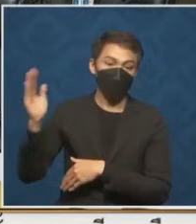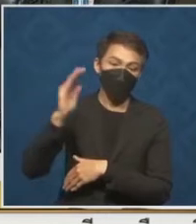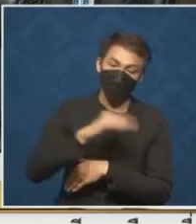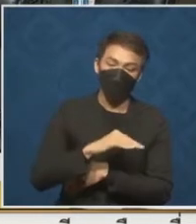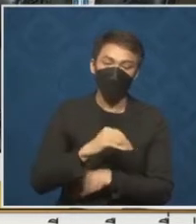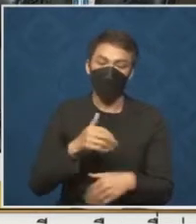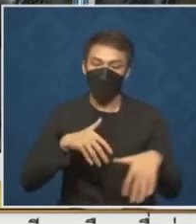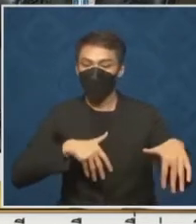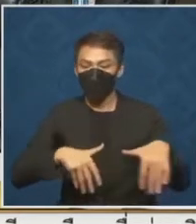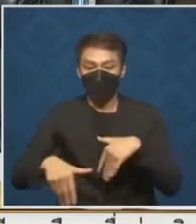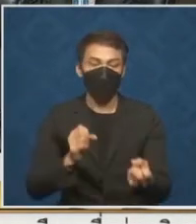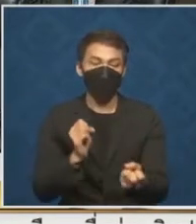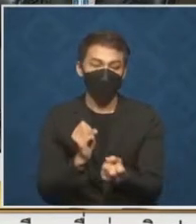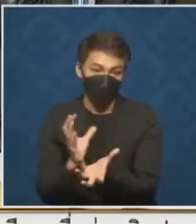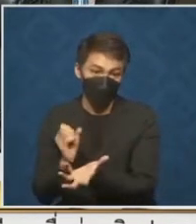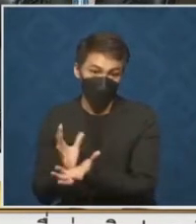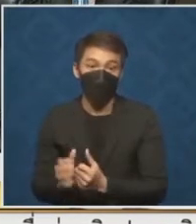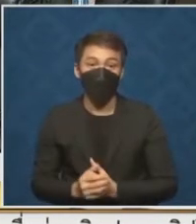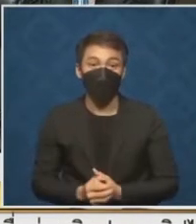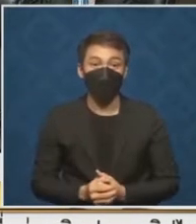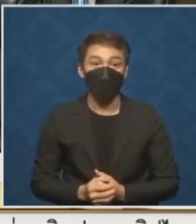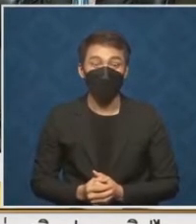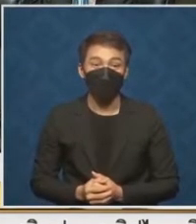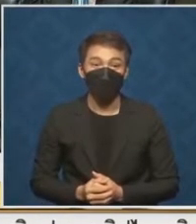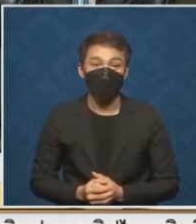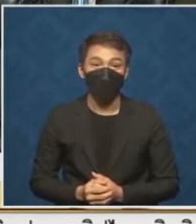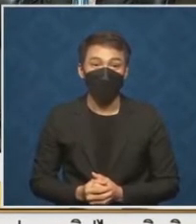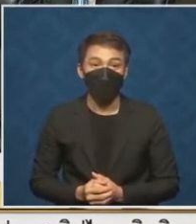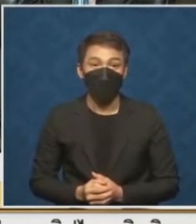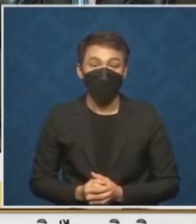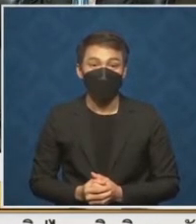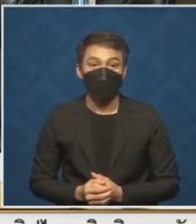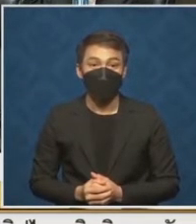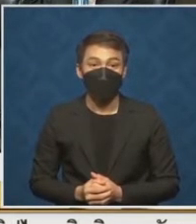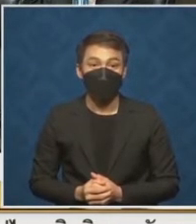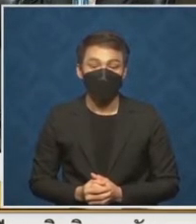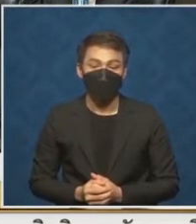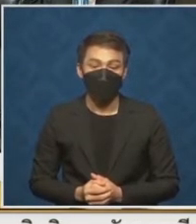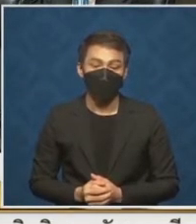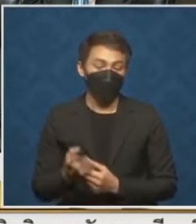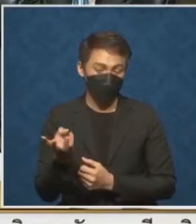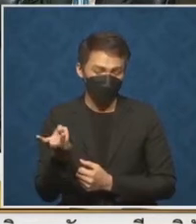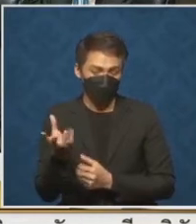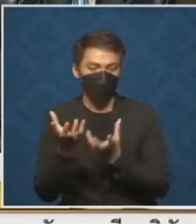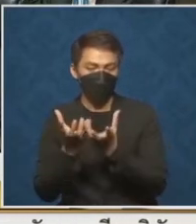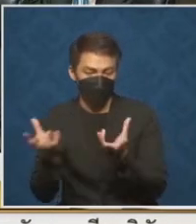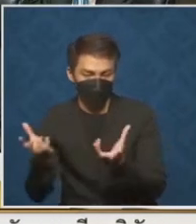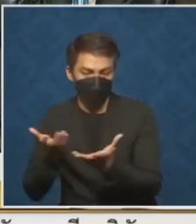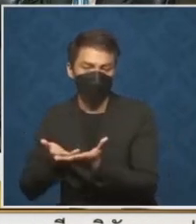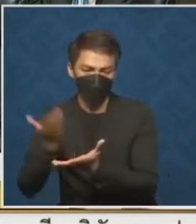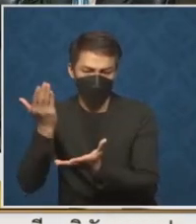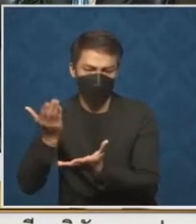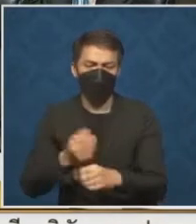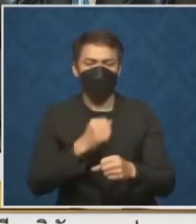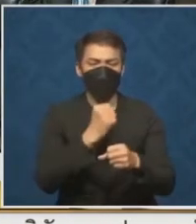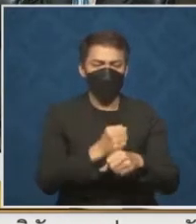เข้าทำนองข้าวของแพงค่าแรงถูกอันเป็น